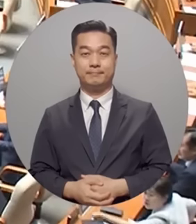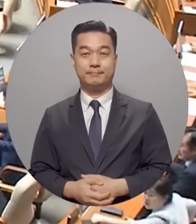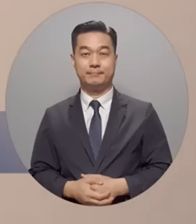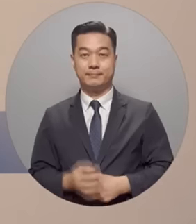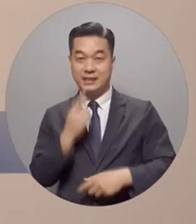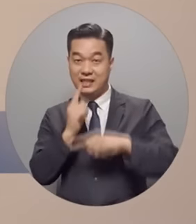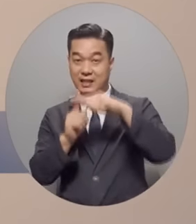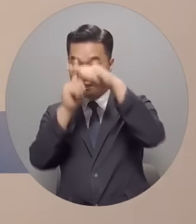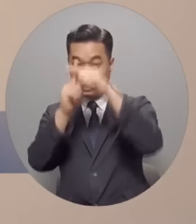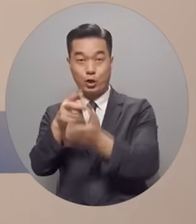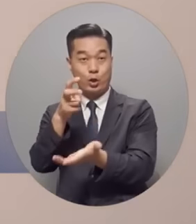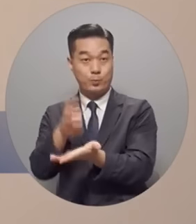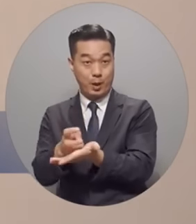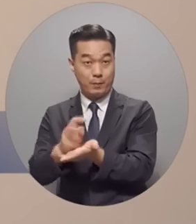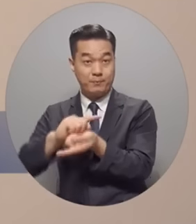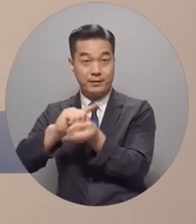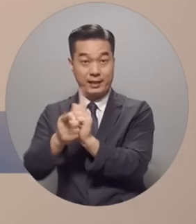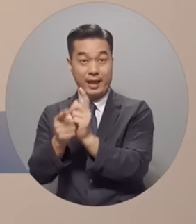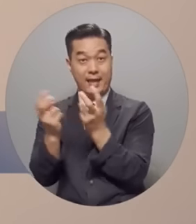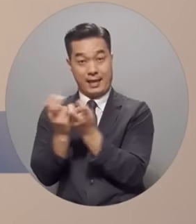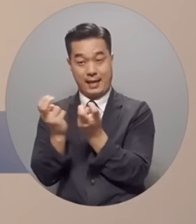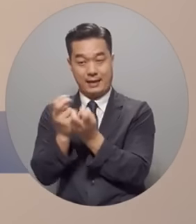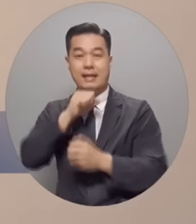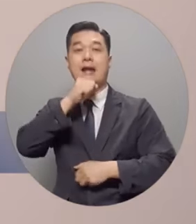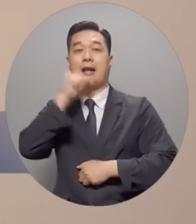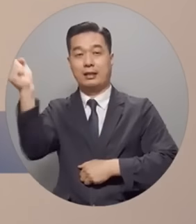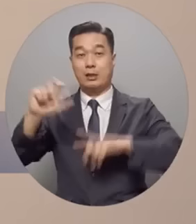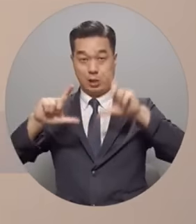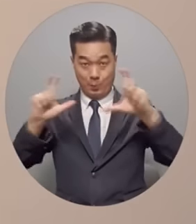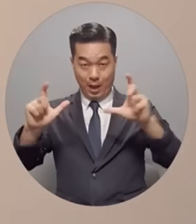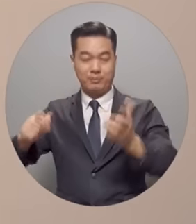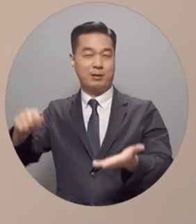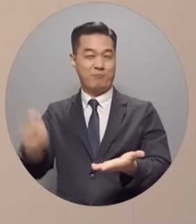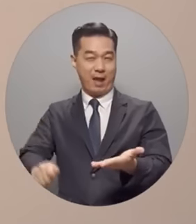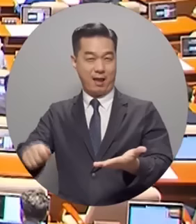간호법안 대안은 가결되었음을 선포합니다.